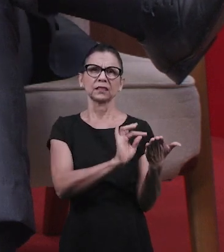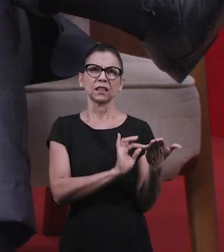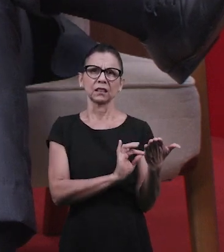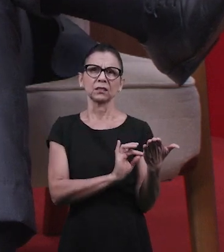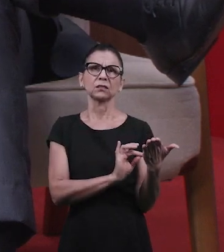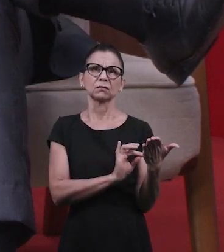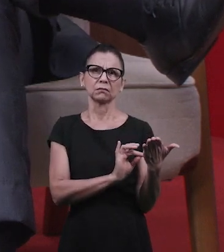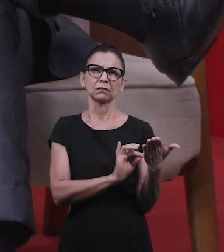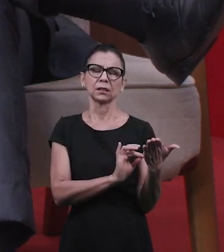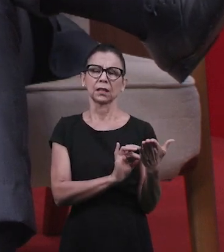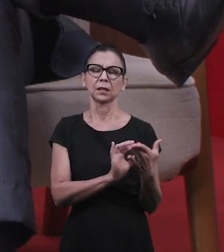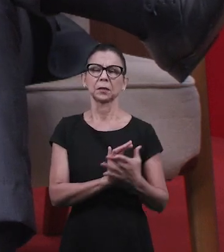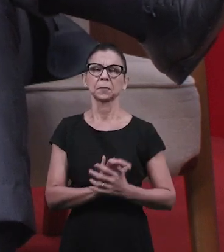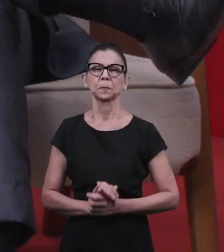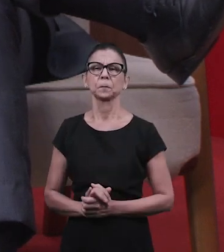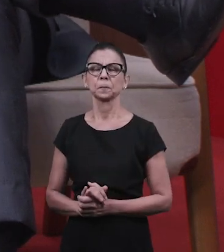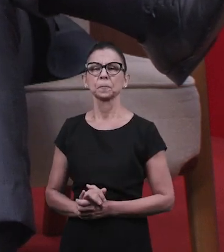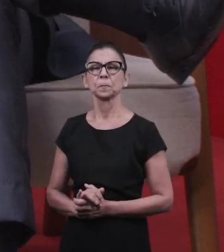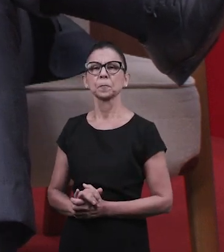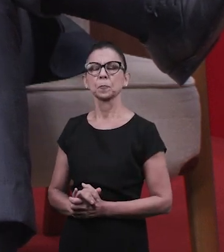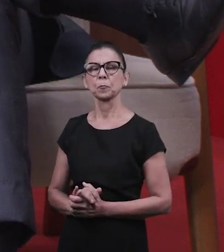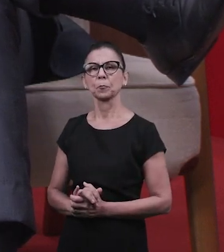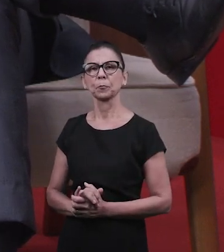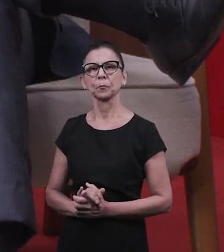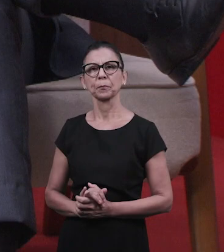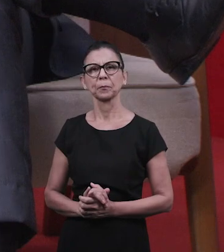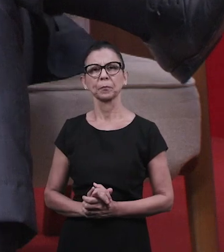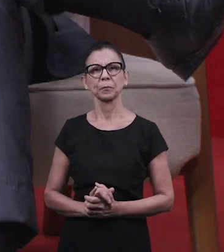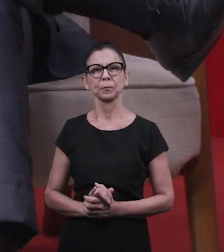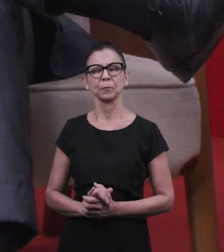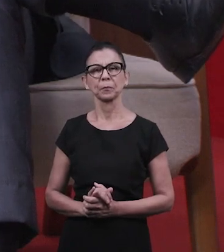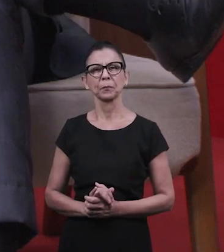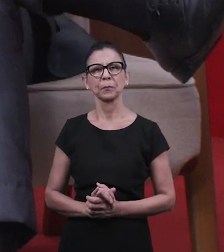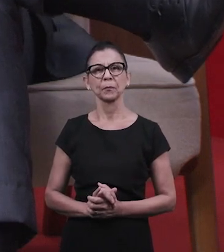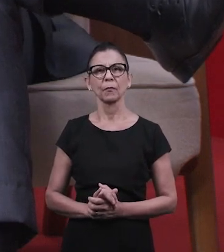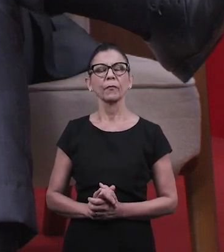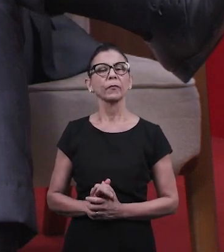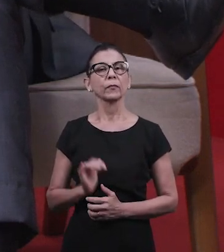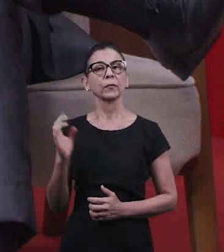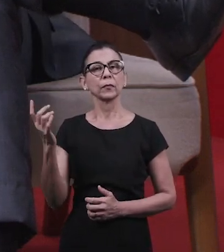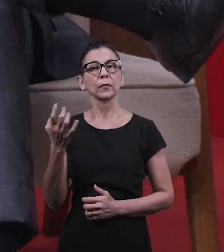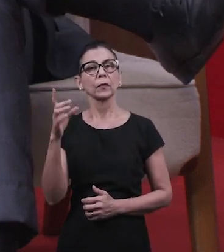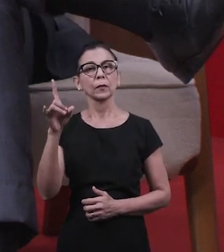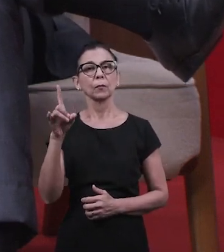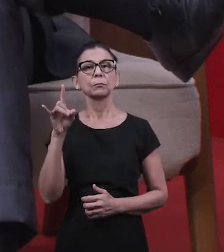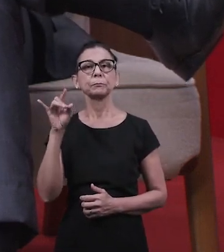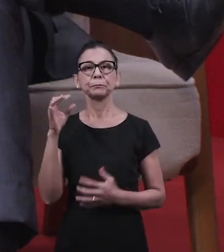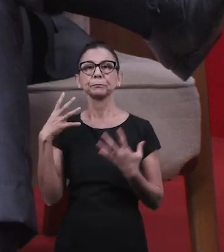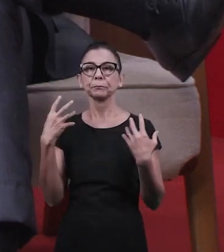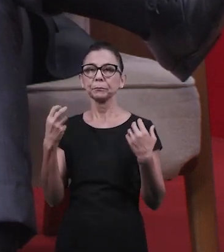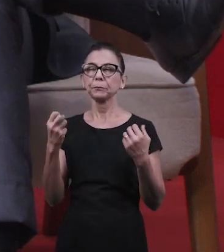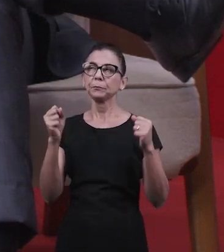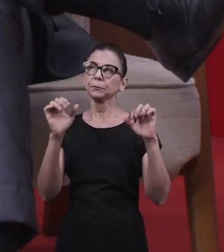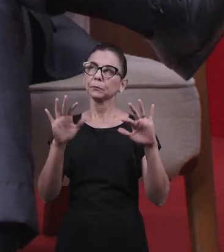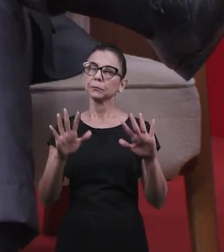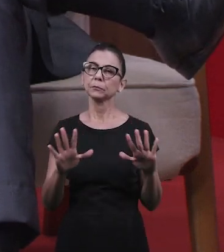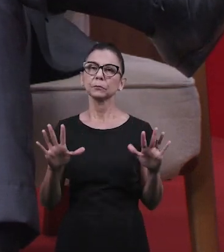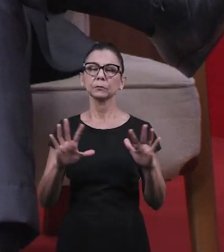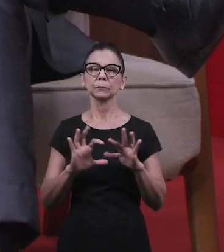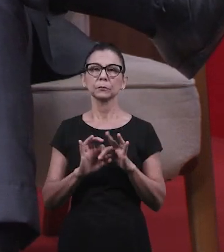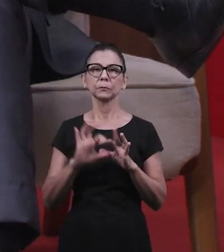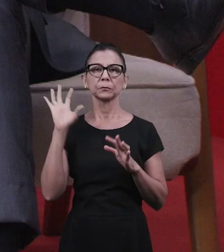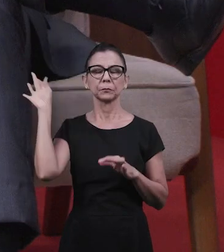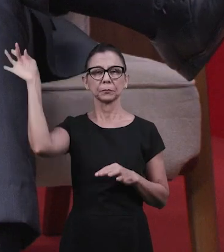nous tous, gloire à Dieu, nous avons reçu un jour une bénédiction, l'expérience, la communion avec le Saint-Esprit, avec